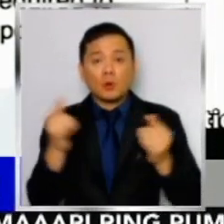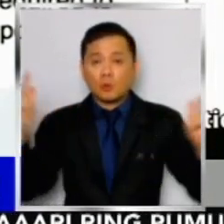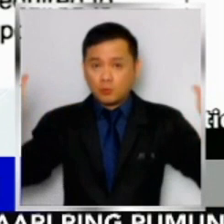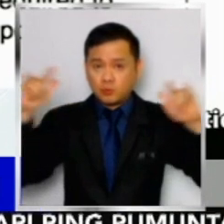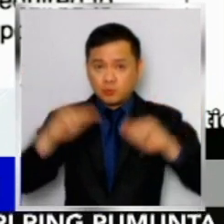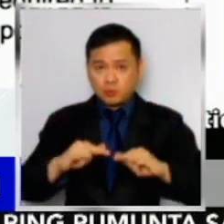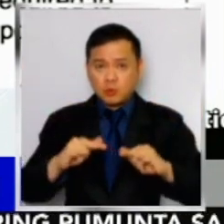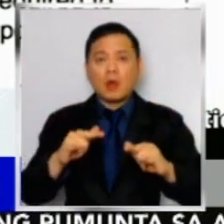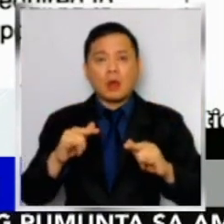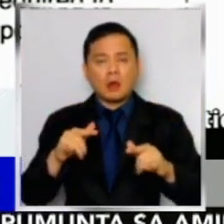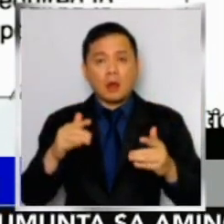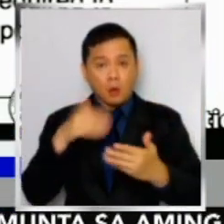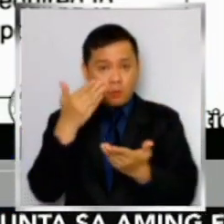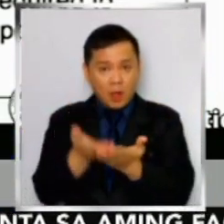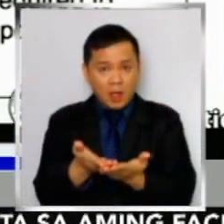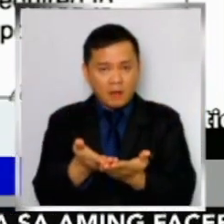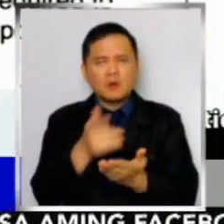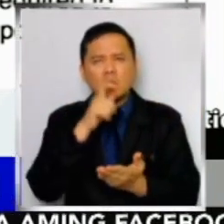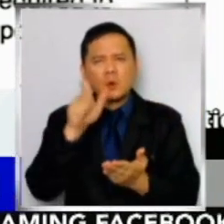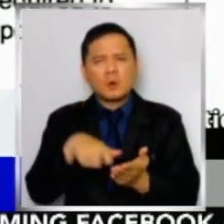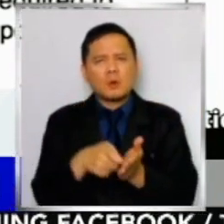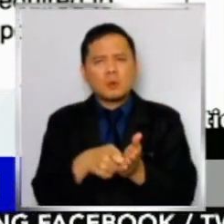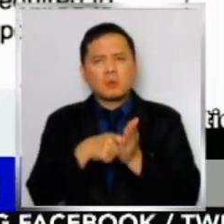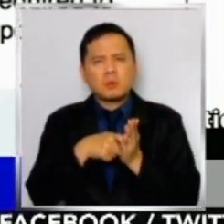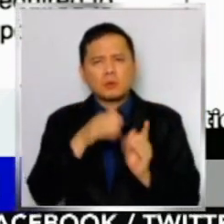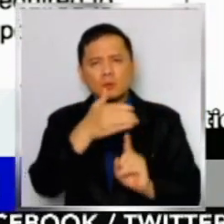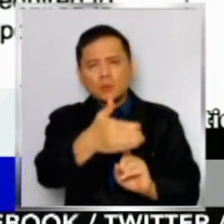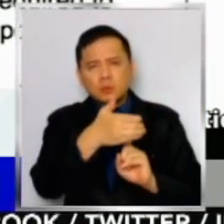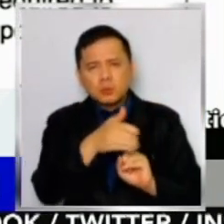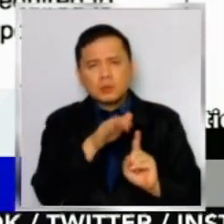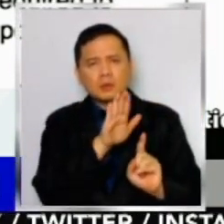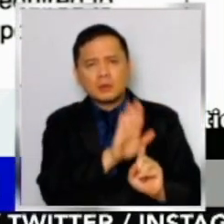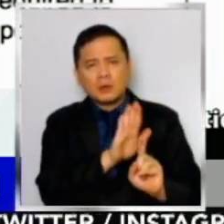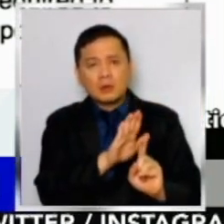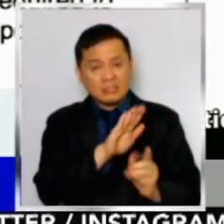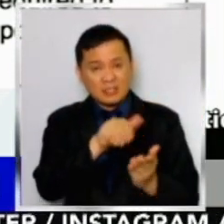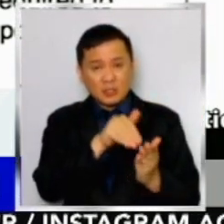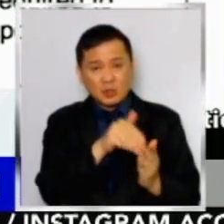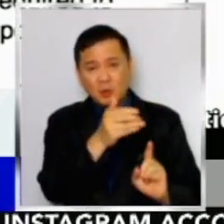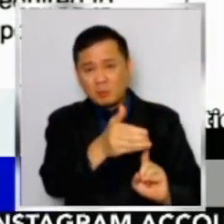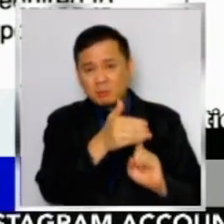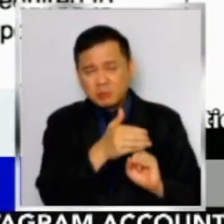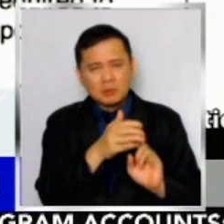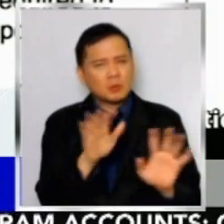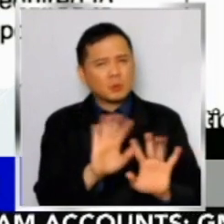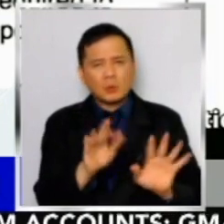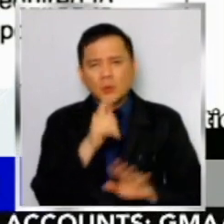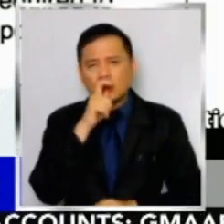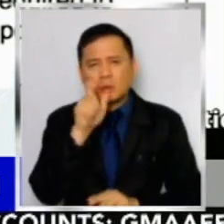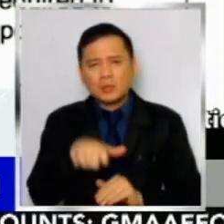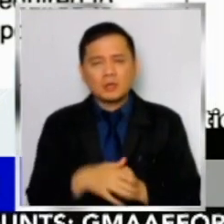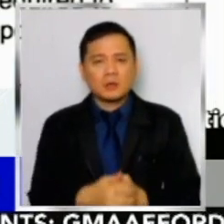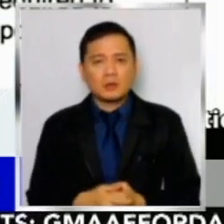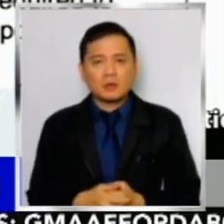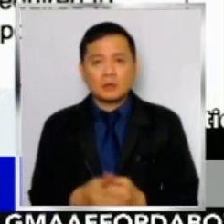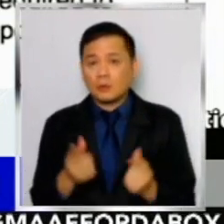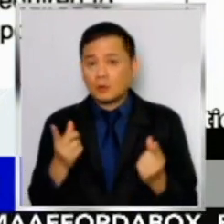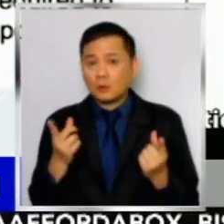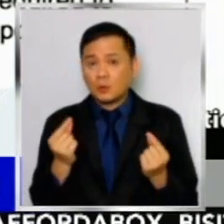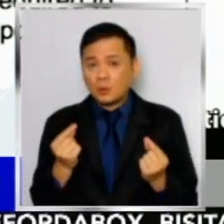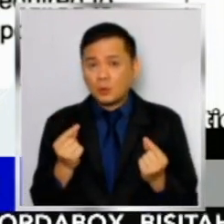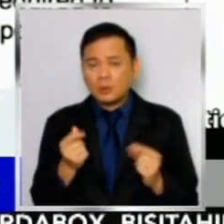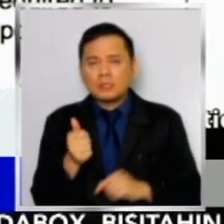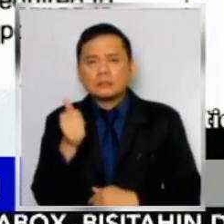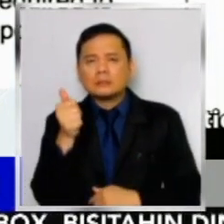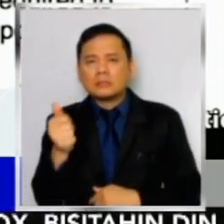observe mandatory facility-based quarantine, but instead shall self-monitor for